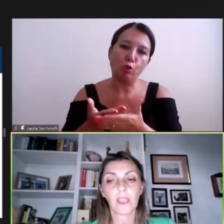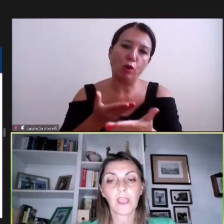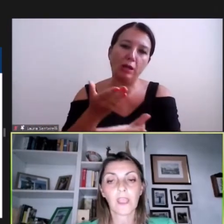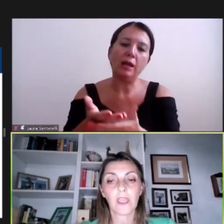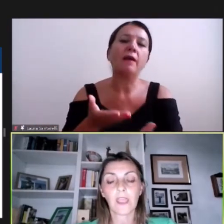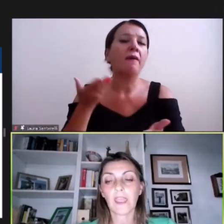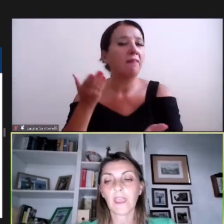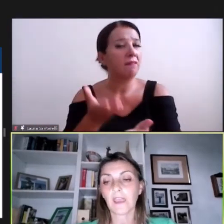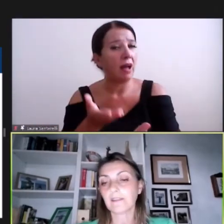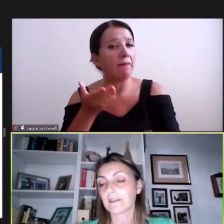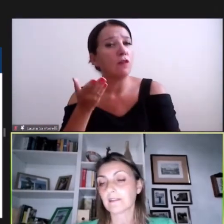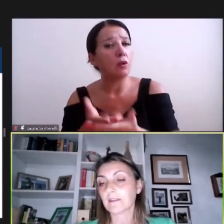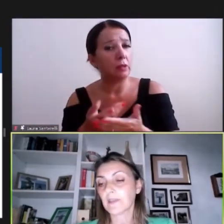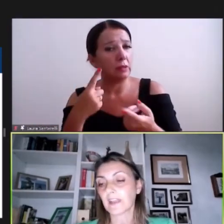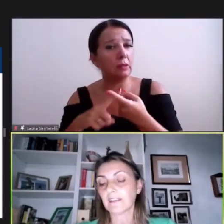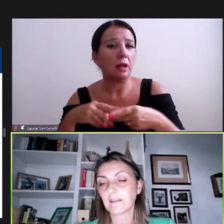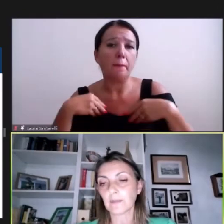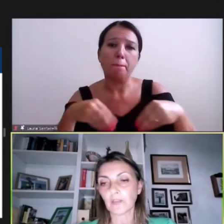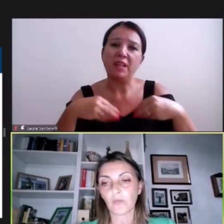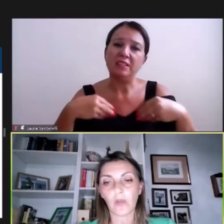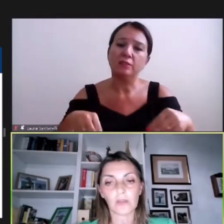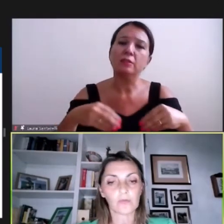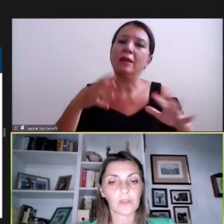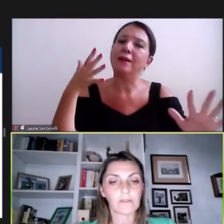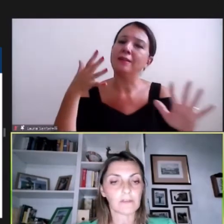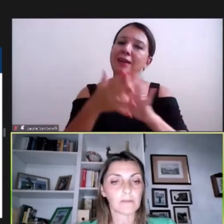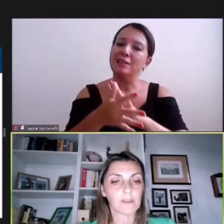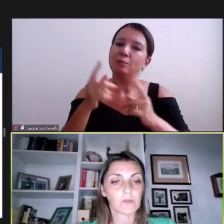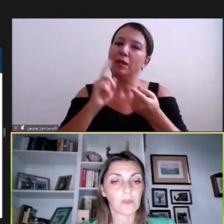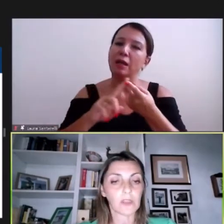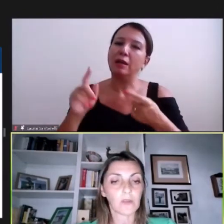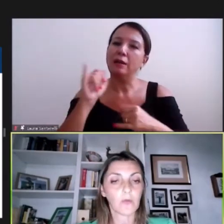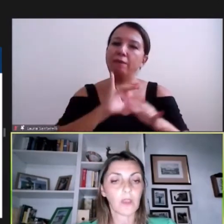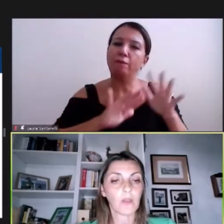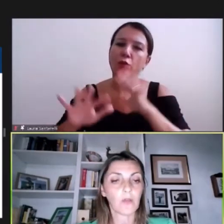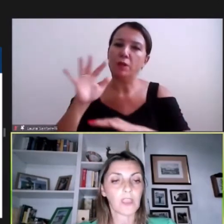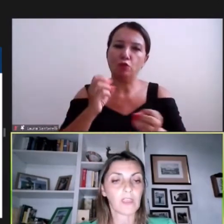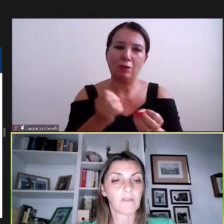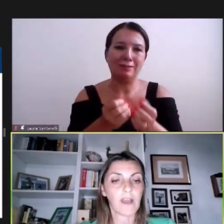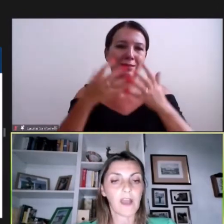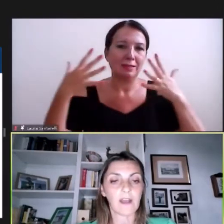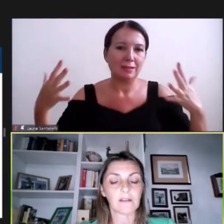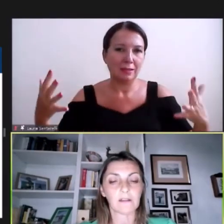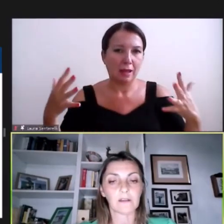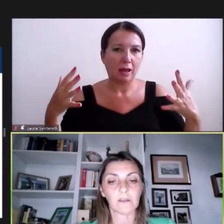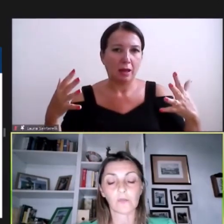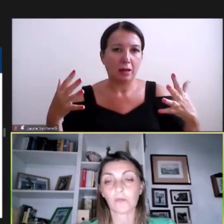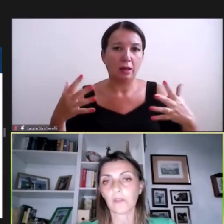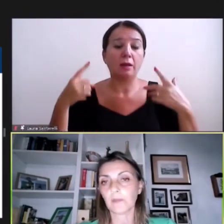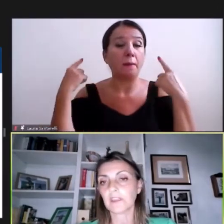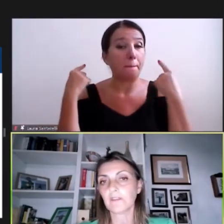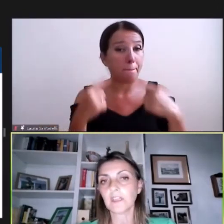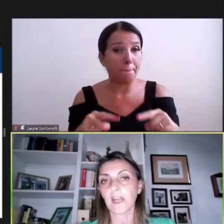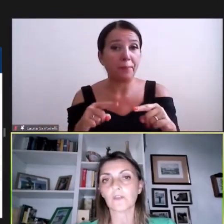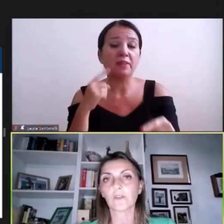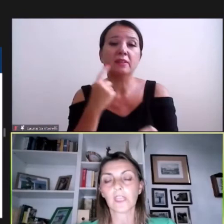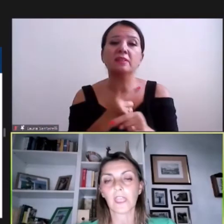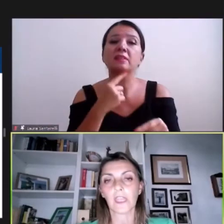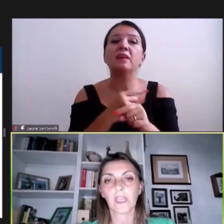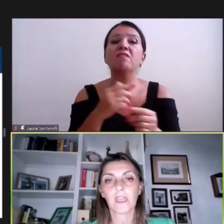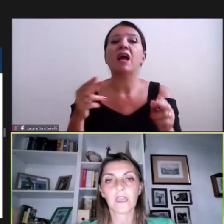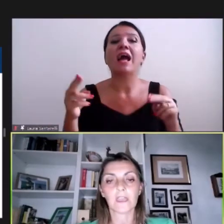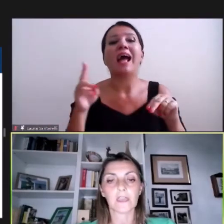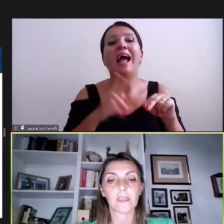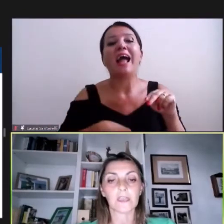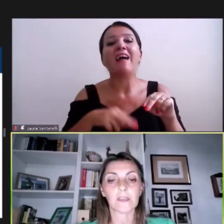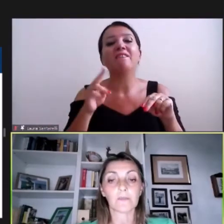partecipazione e essere trasparenti rispetto a tutte le informazioni. Quello che va assolutamente evitato è che